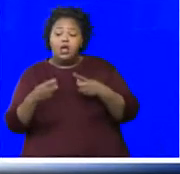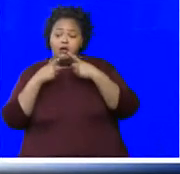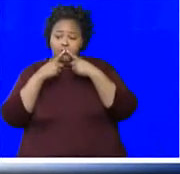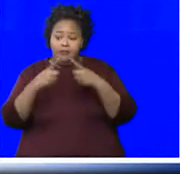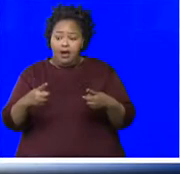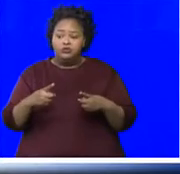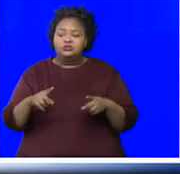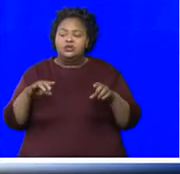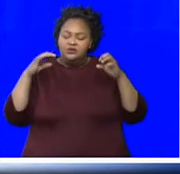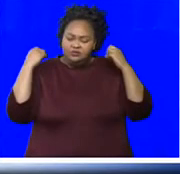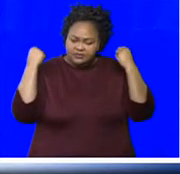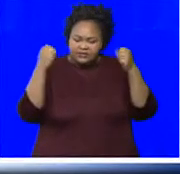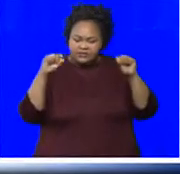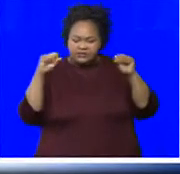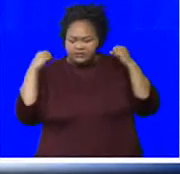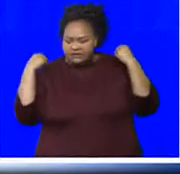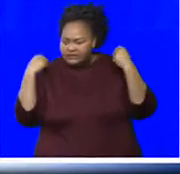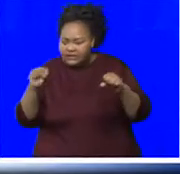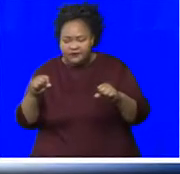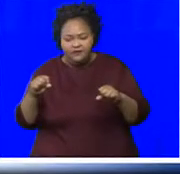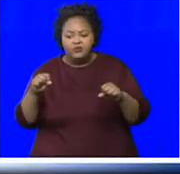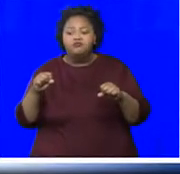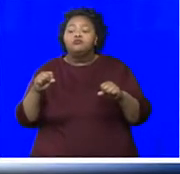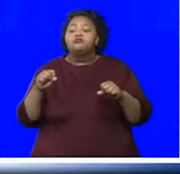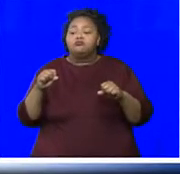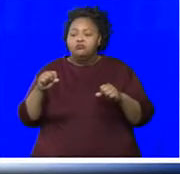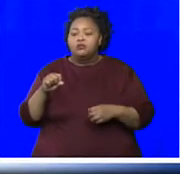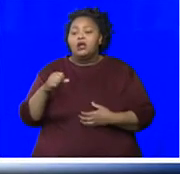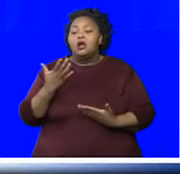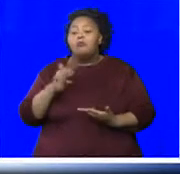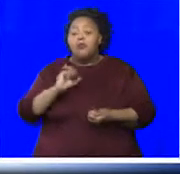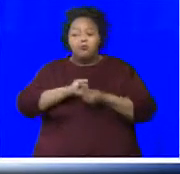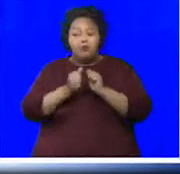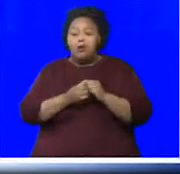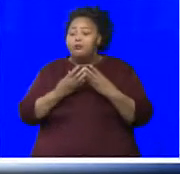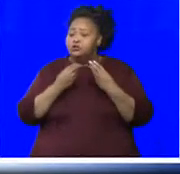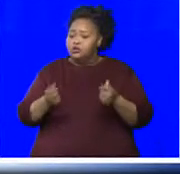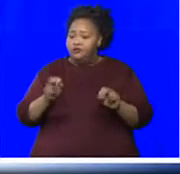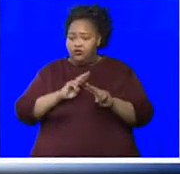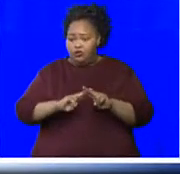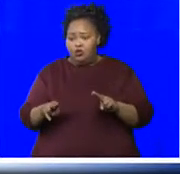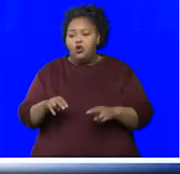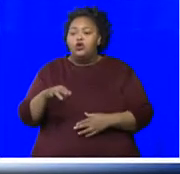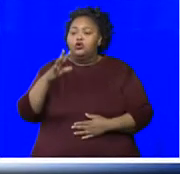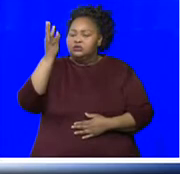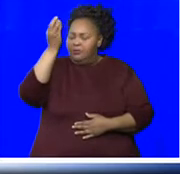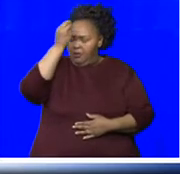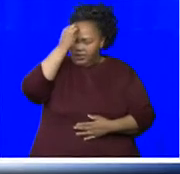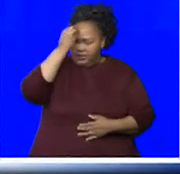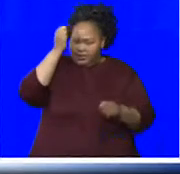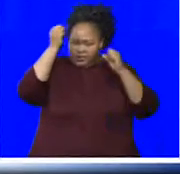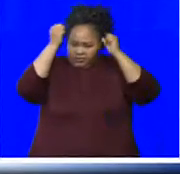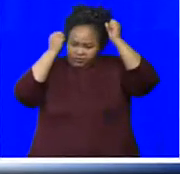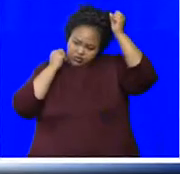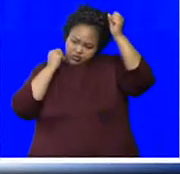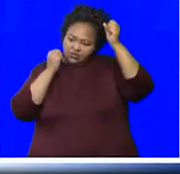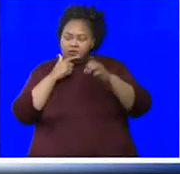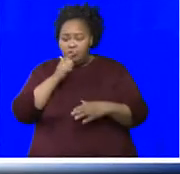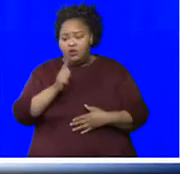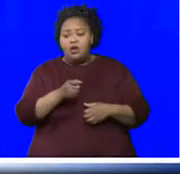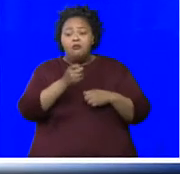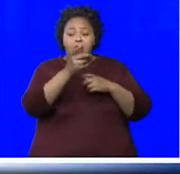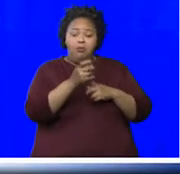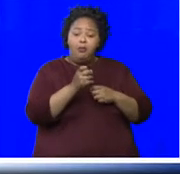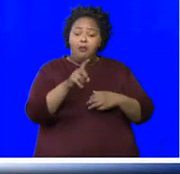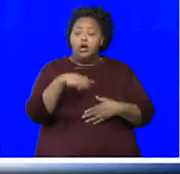alisilo somzibululo nangabo kunekungevani. Lokuchubeka nekubulawa nekudutshulwa kwemalunga embitho etekuphepha